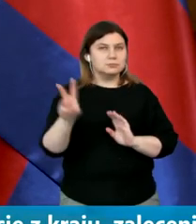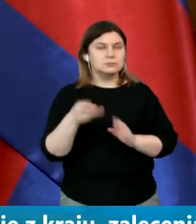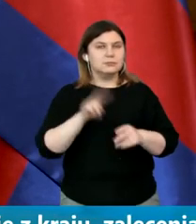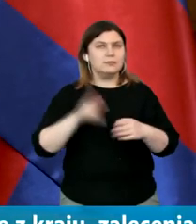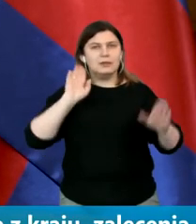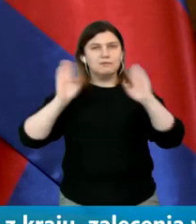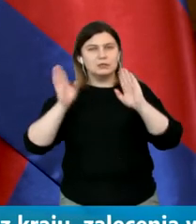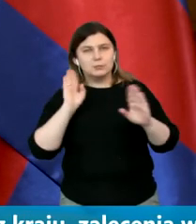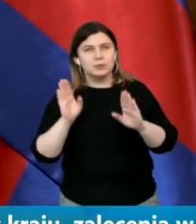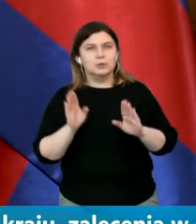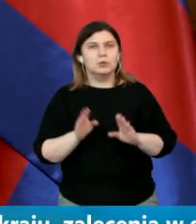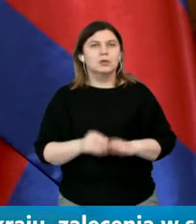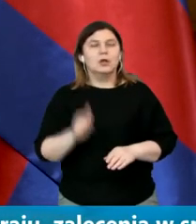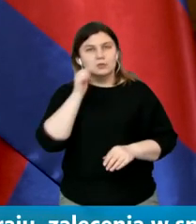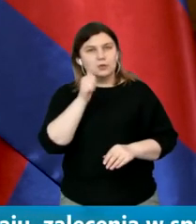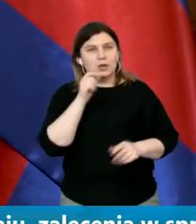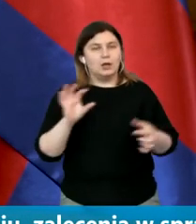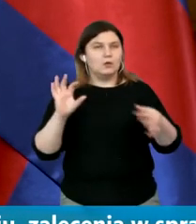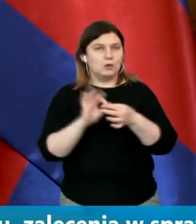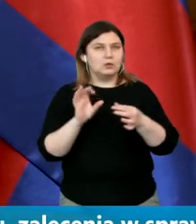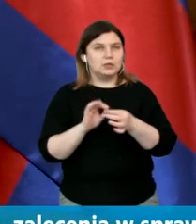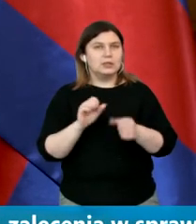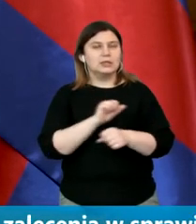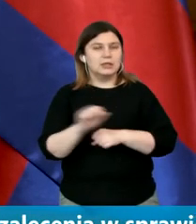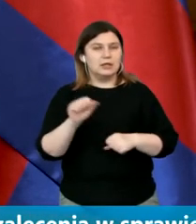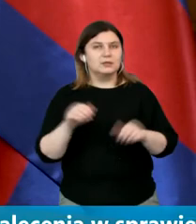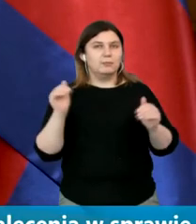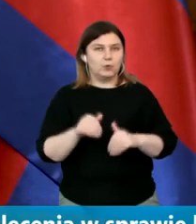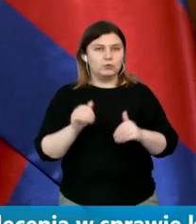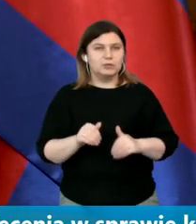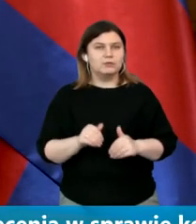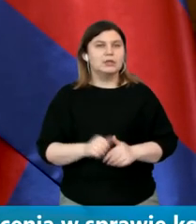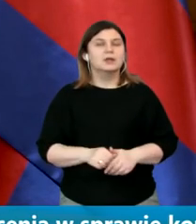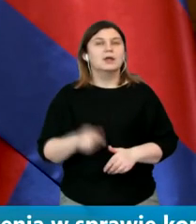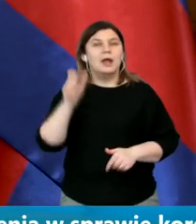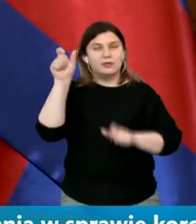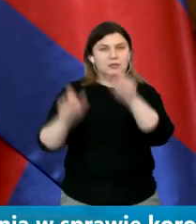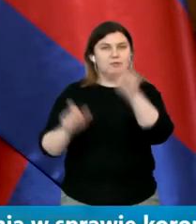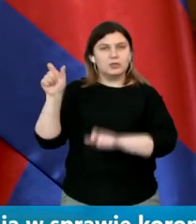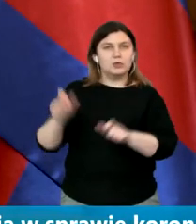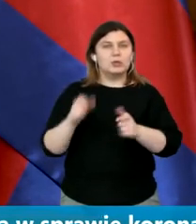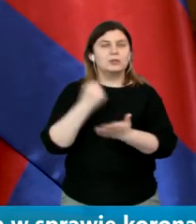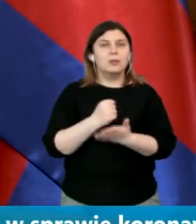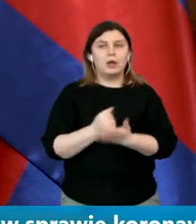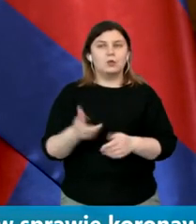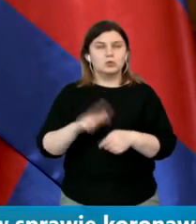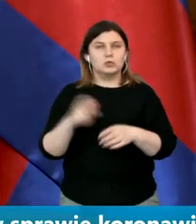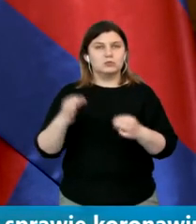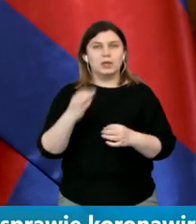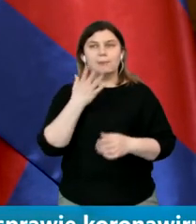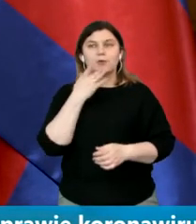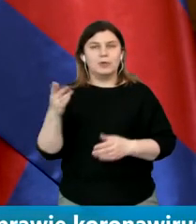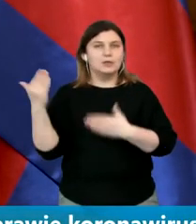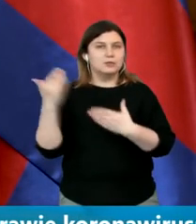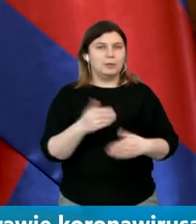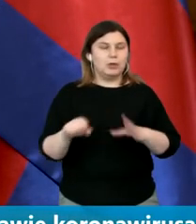Facebooku, więc na co dzień ten kontakt jest również możliwy. W tych indywidualnych sprawach, o których tutaj dzisiaj mówiliśmy, zapraszam